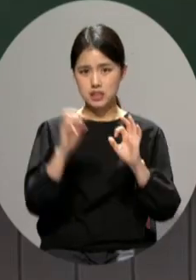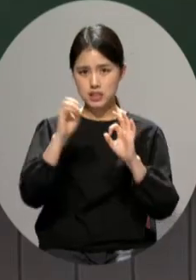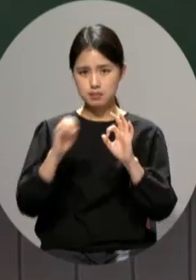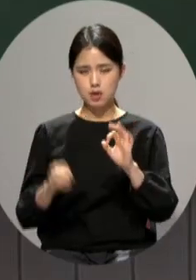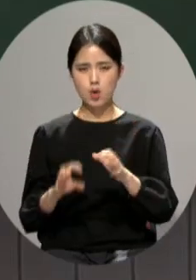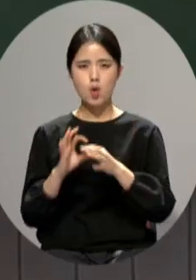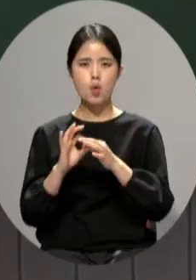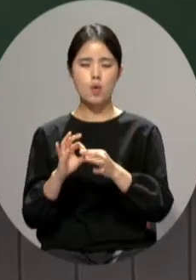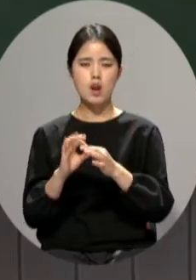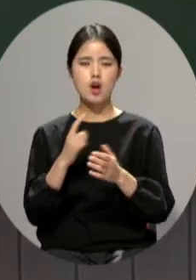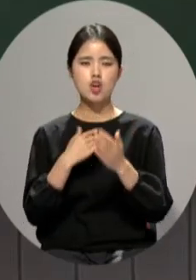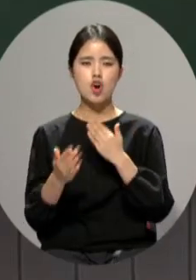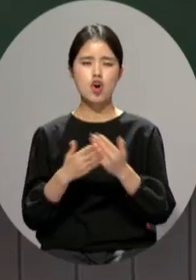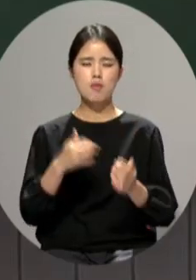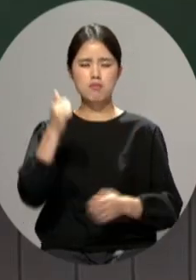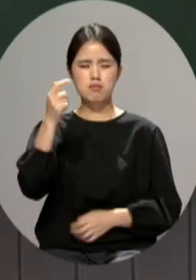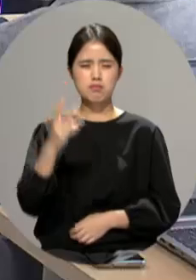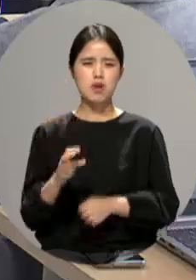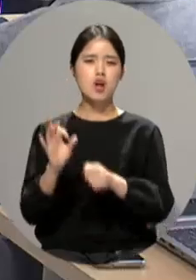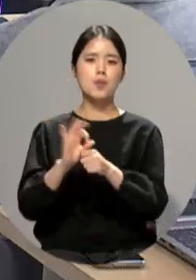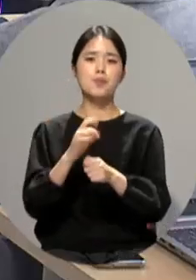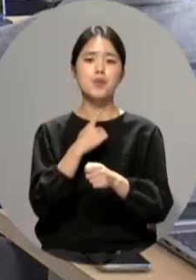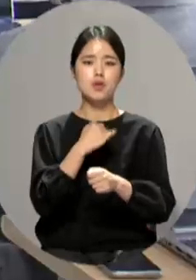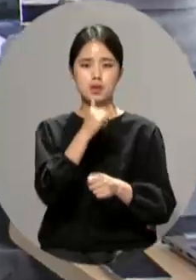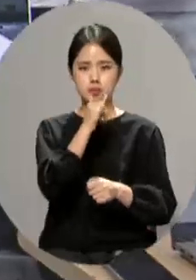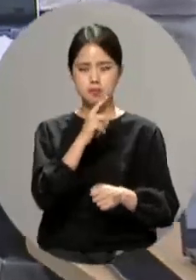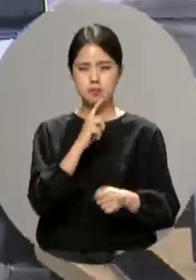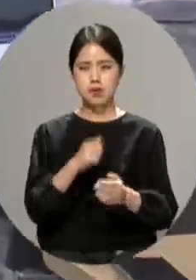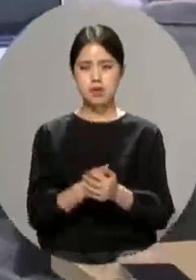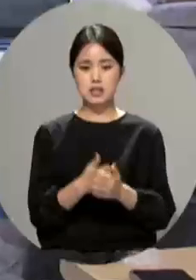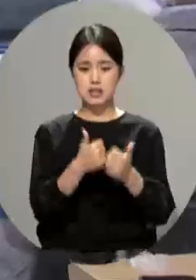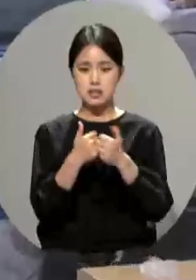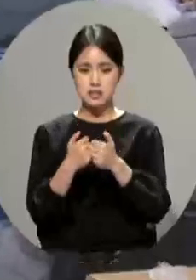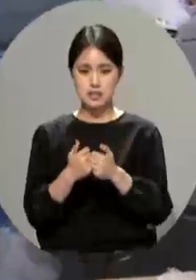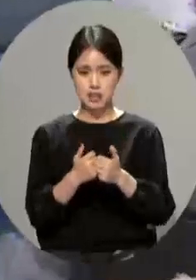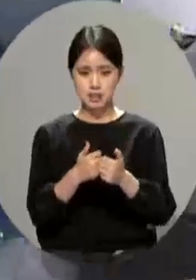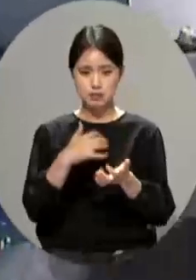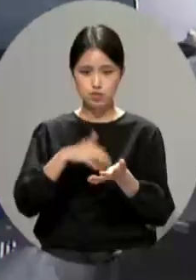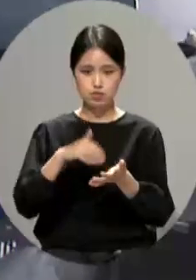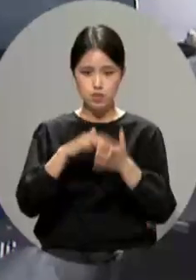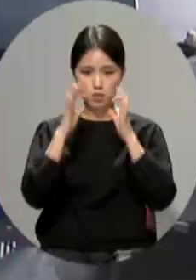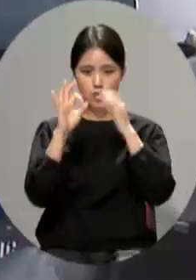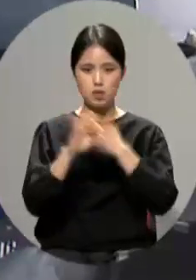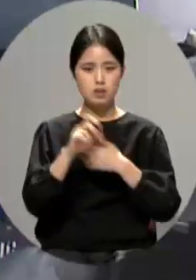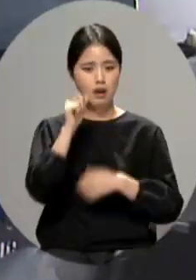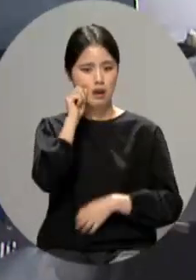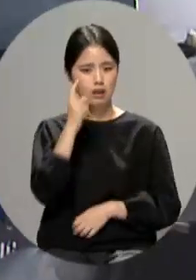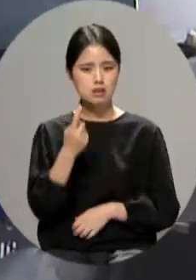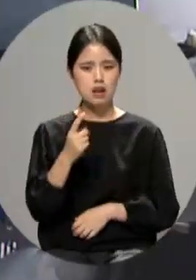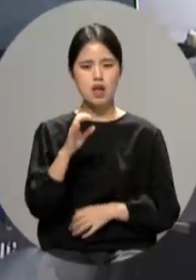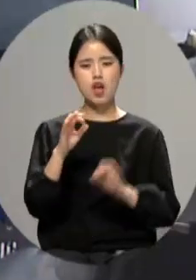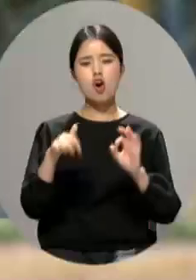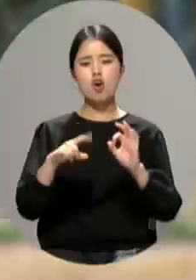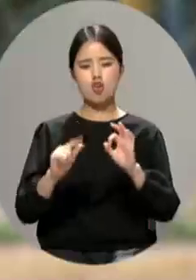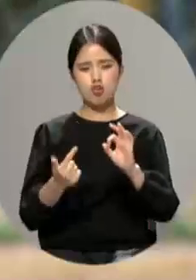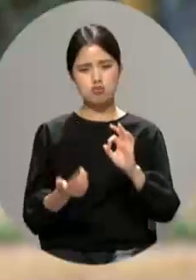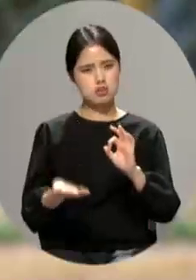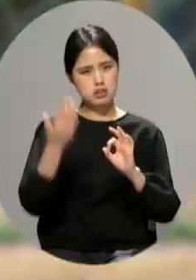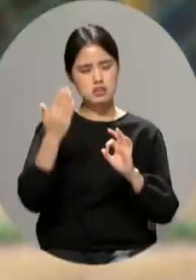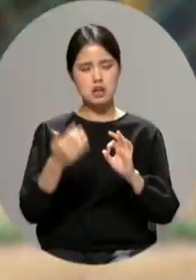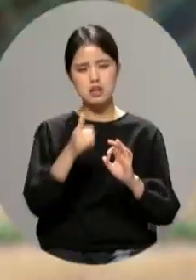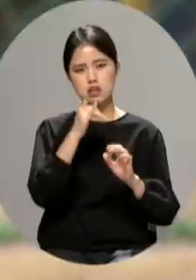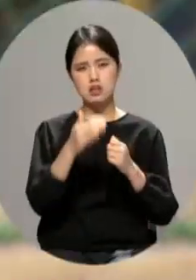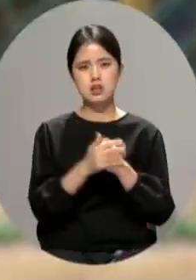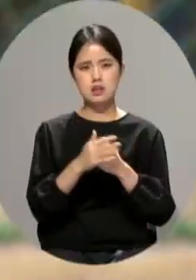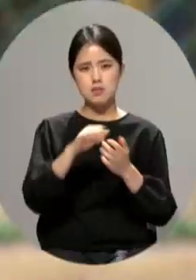경험이 10차례를 넘는다고 답했습니다. 상담 건수만 따지면 한 달에도 뭐 10건 이상씩 들어오기 때문에.